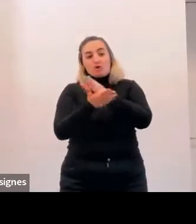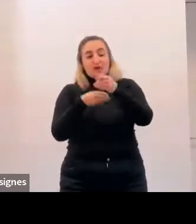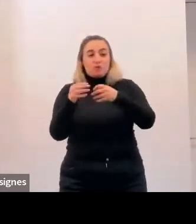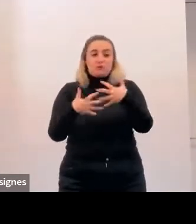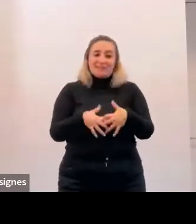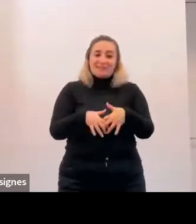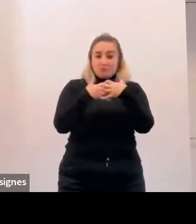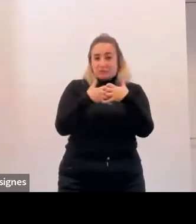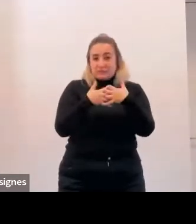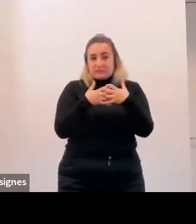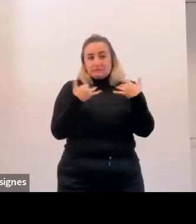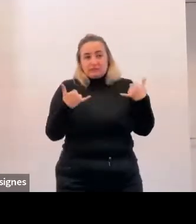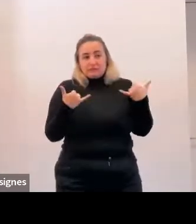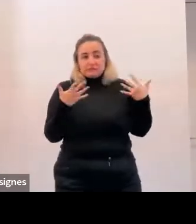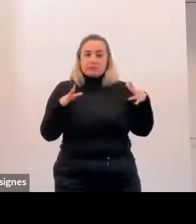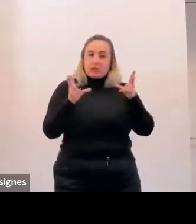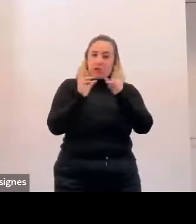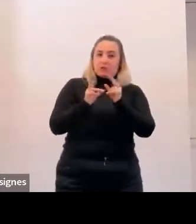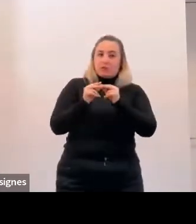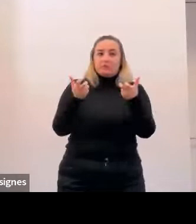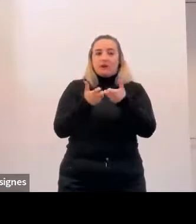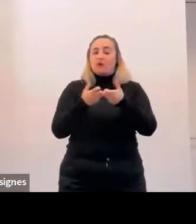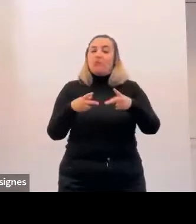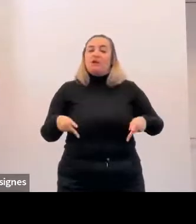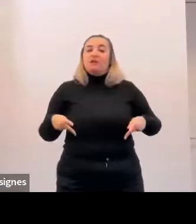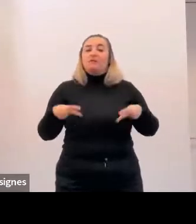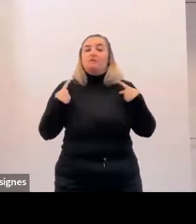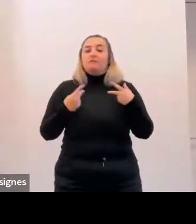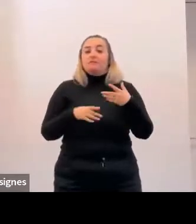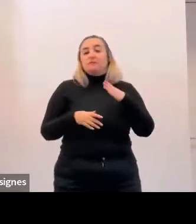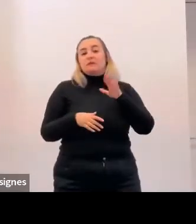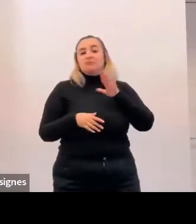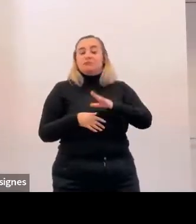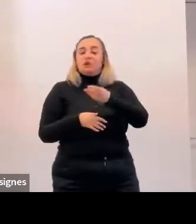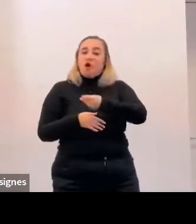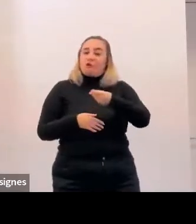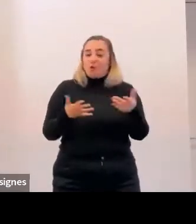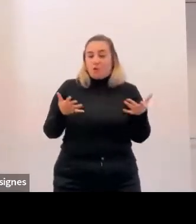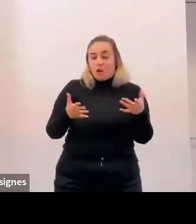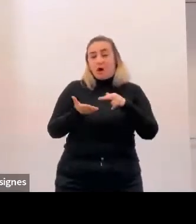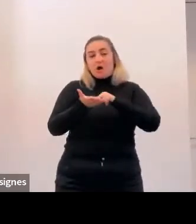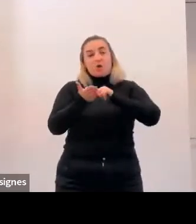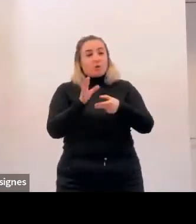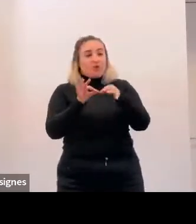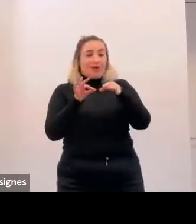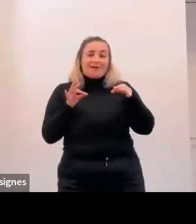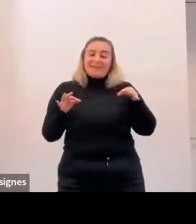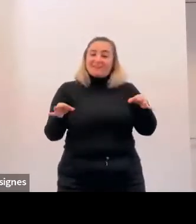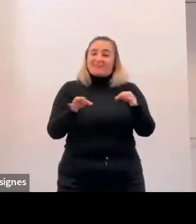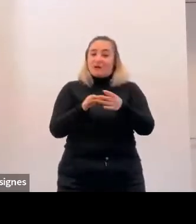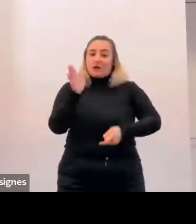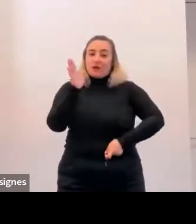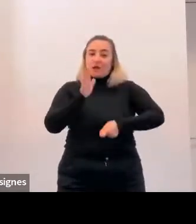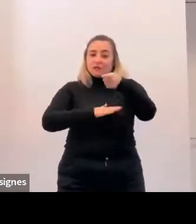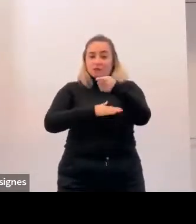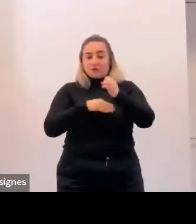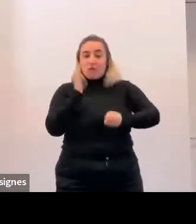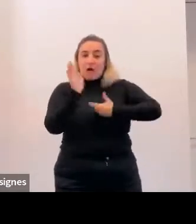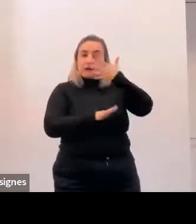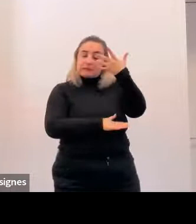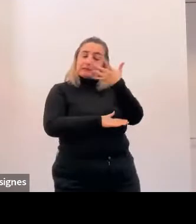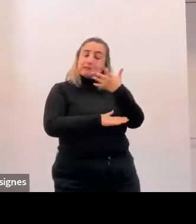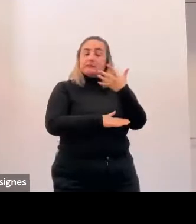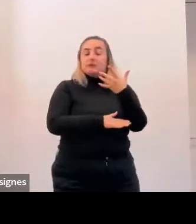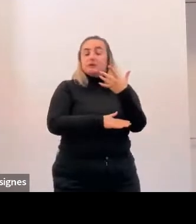cette instance, Ville Amie des enfants avec l'UNICEF, Contrat territorial de l'éducation artistique et culturelle avec le rectorat